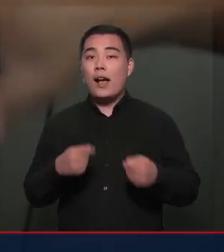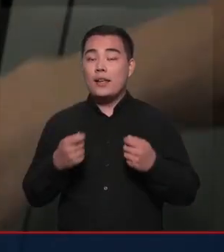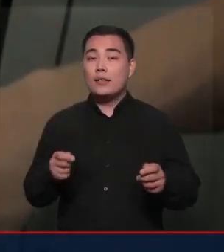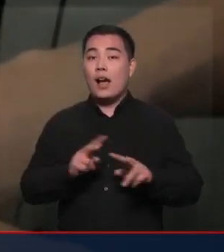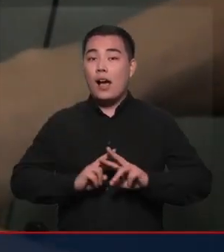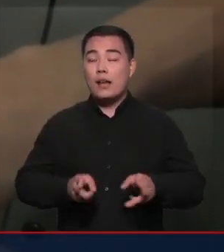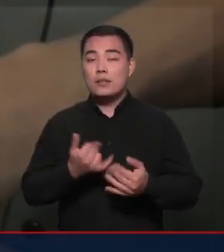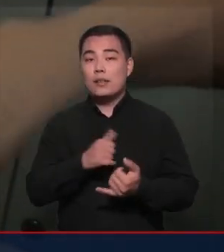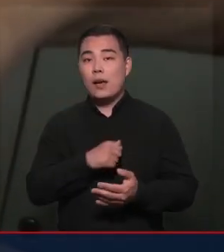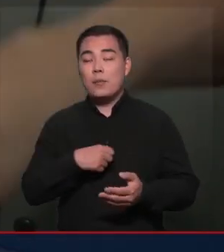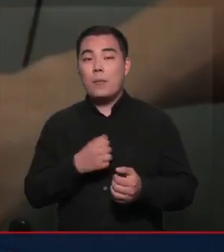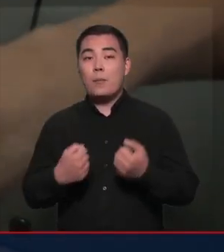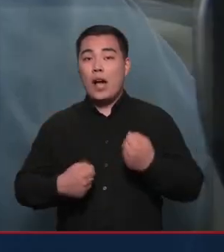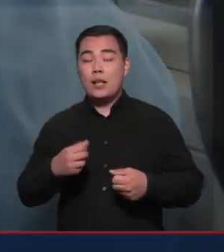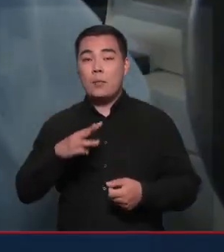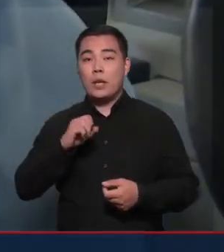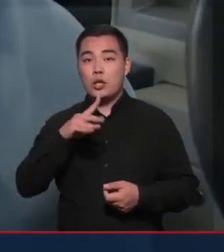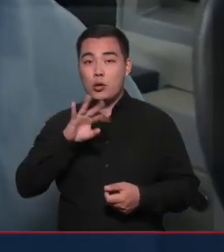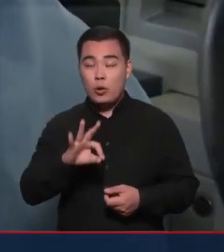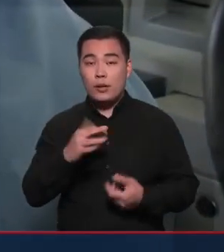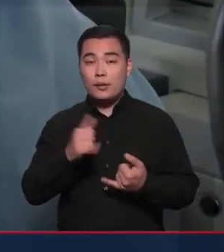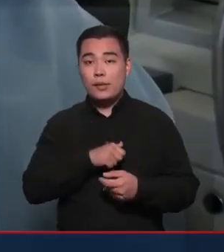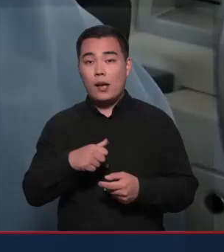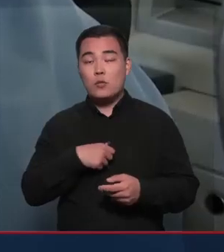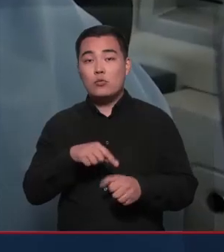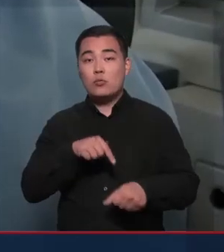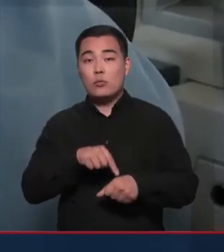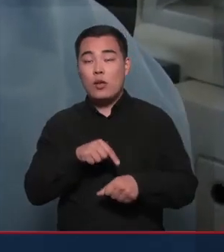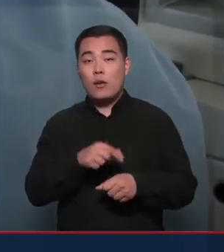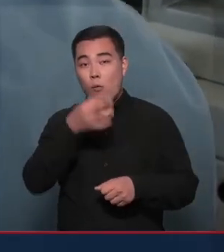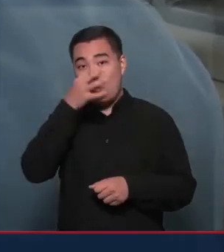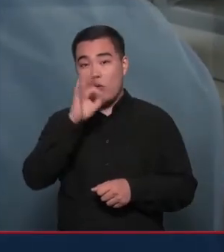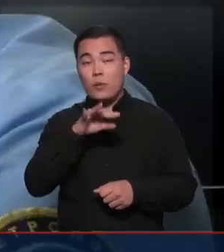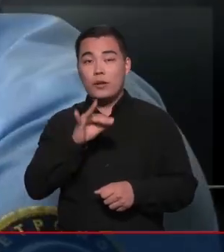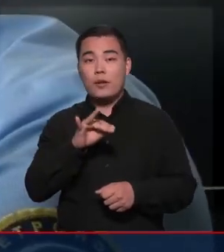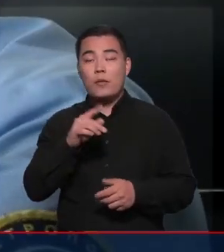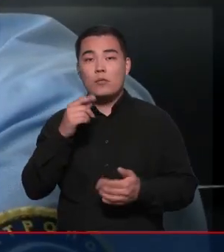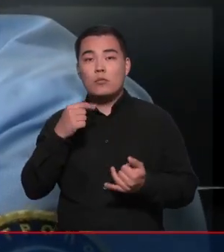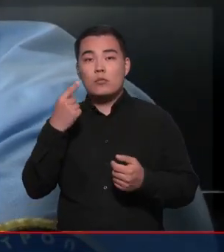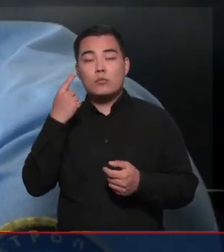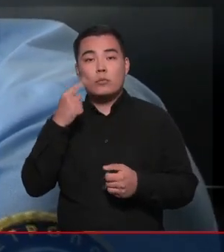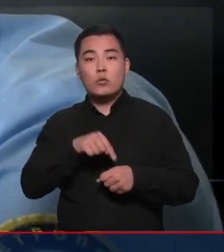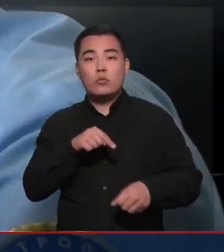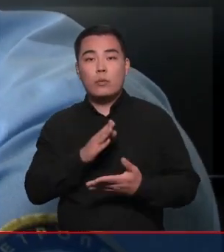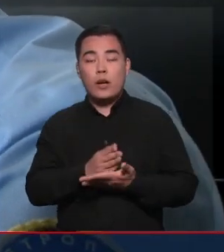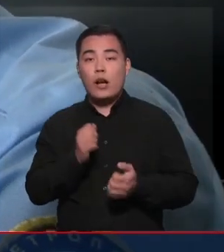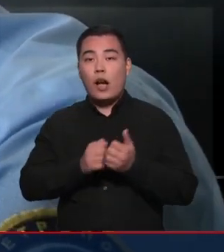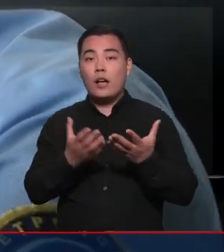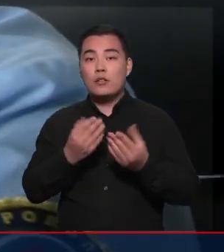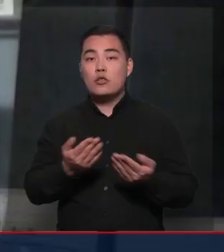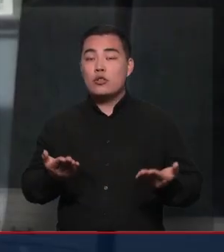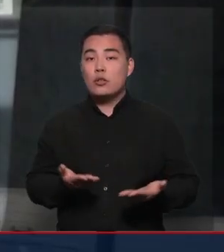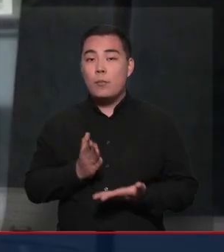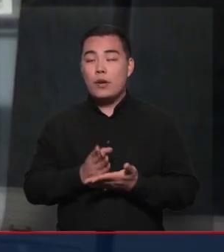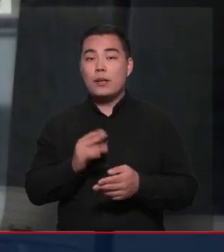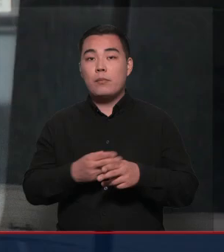В движениях машиниста метро Азамата Дильдебаева чувствуется опыт и интуиция. Ведь каждый день от него зависит жизнь